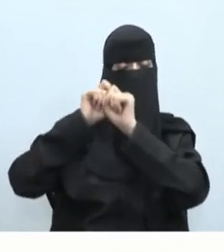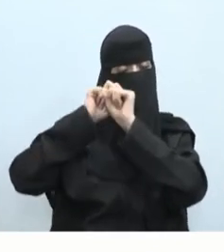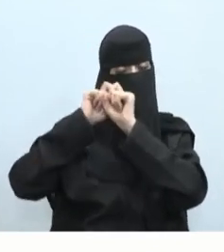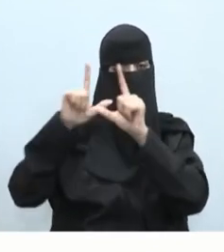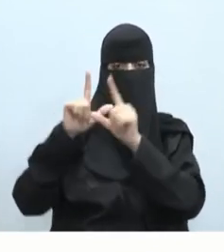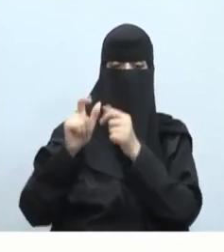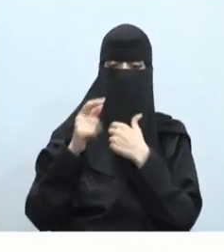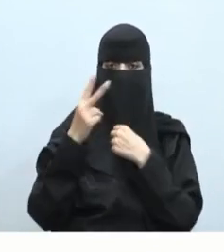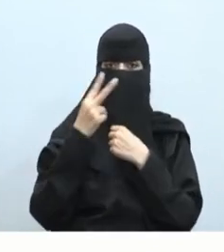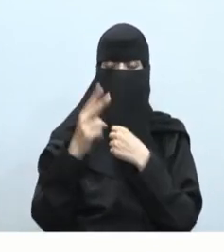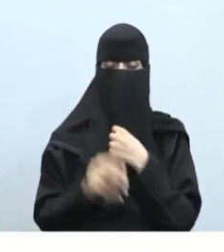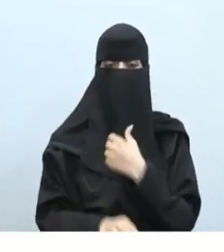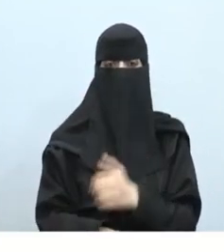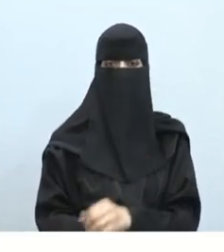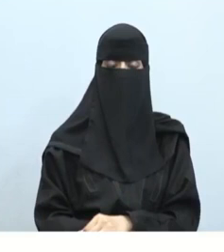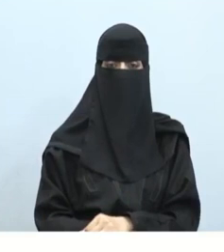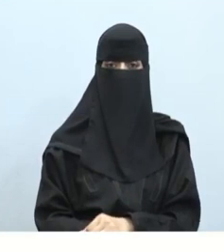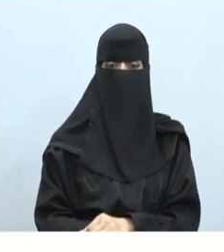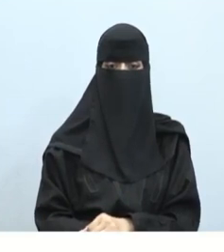ابناء وبنات الطلاب التلسكوب